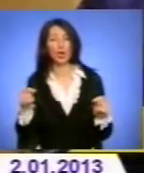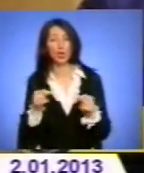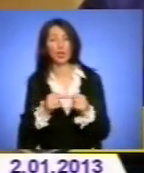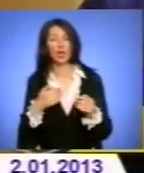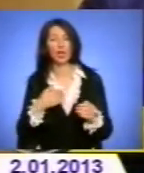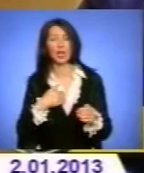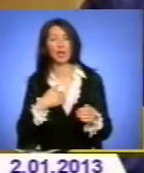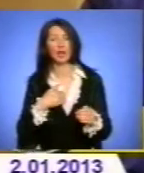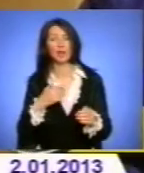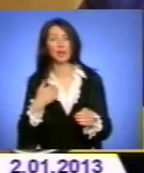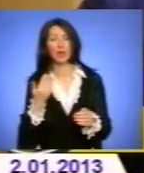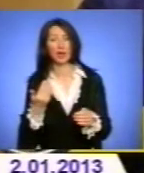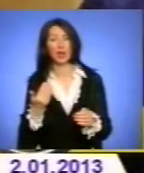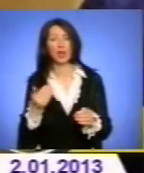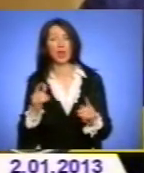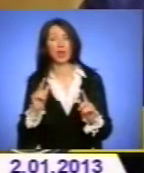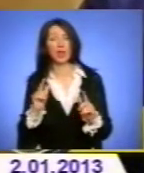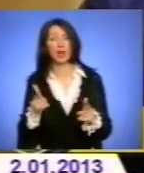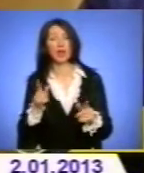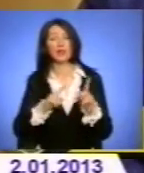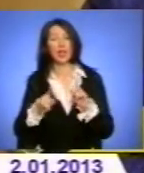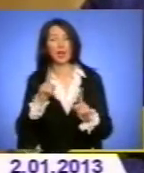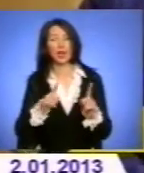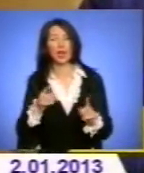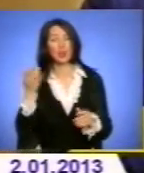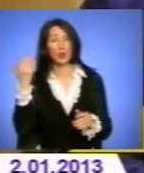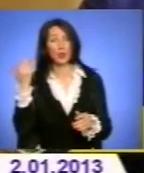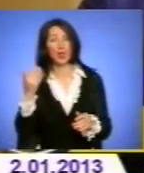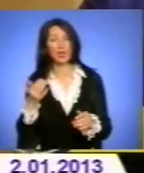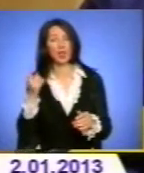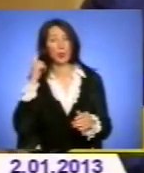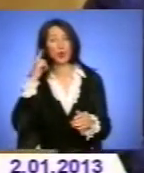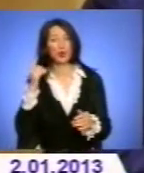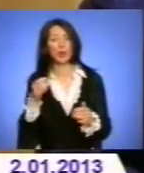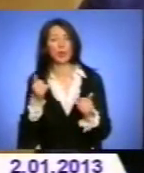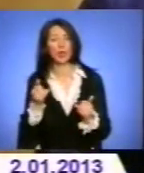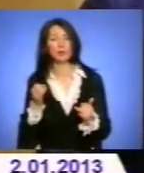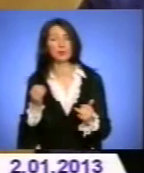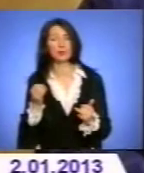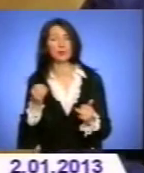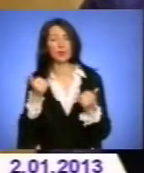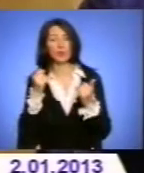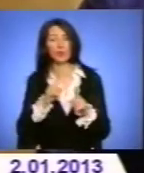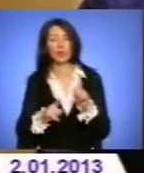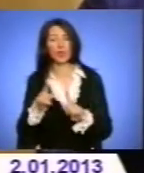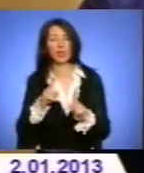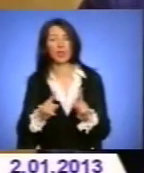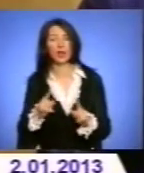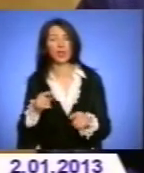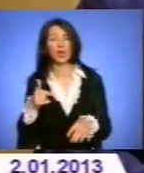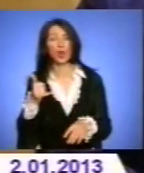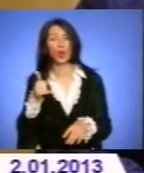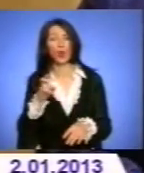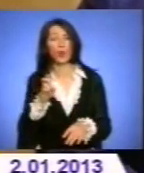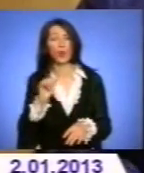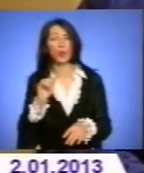Я її висловив, значить, і на нараді попередній, і на нараді губернатора,